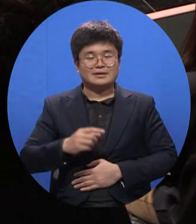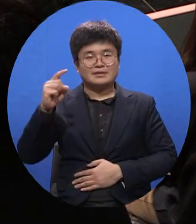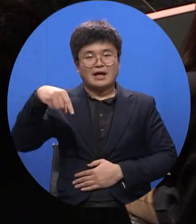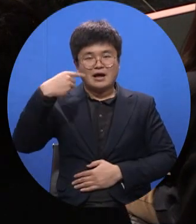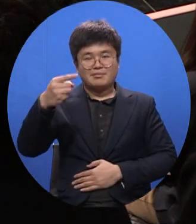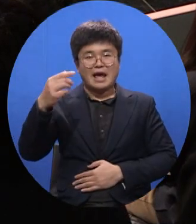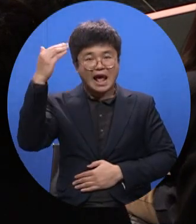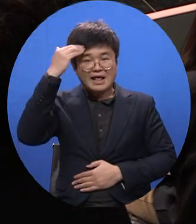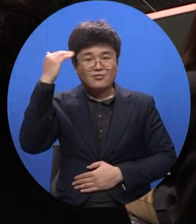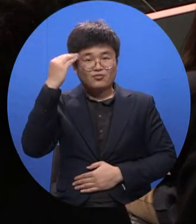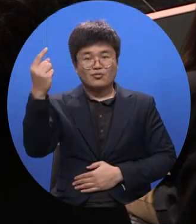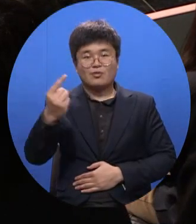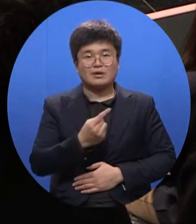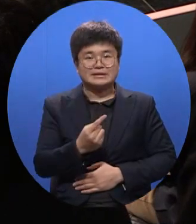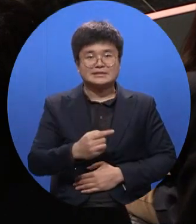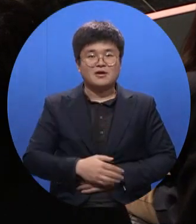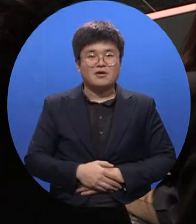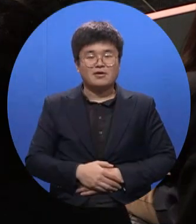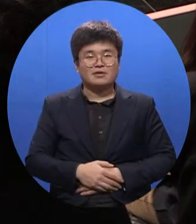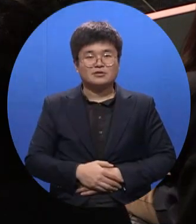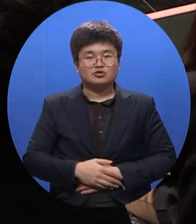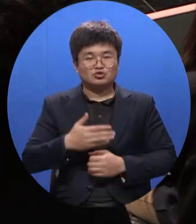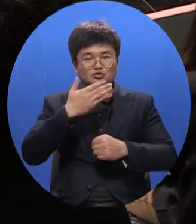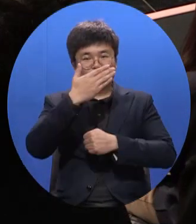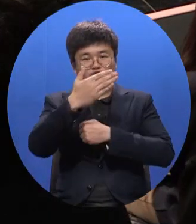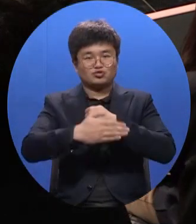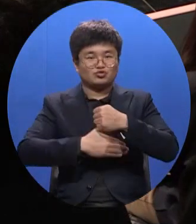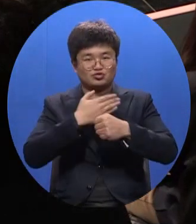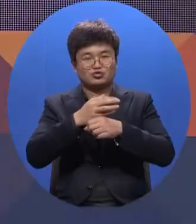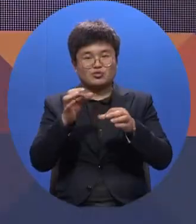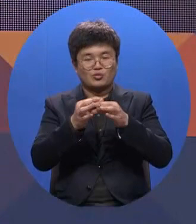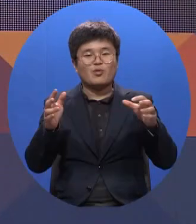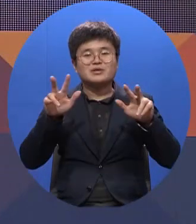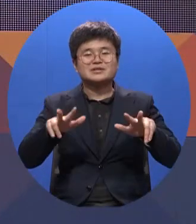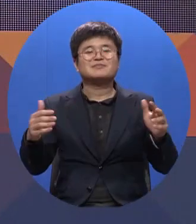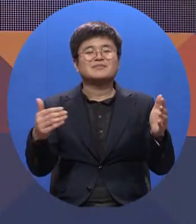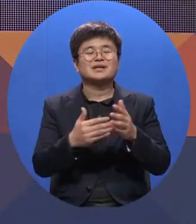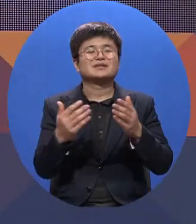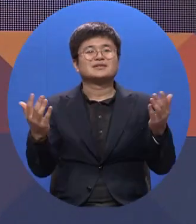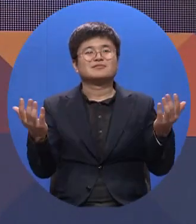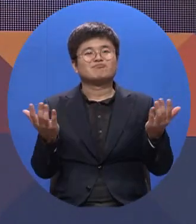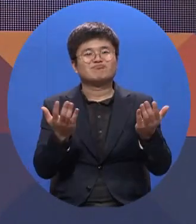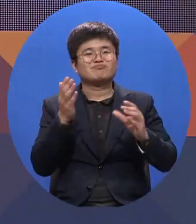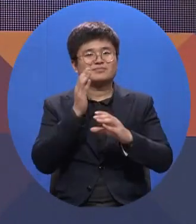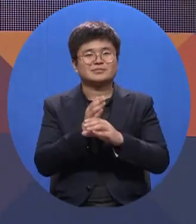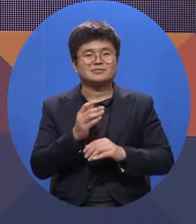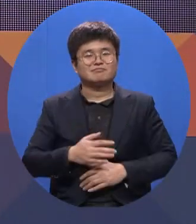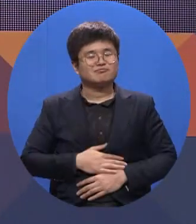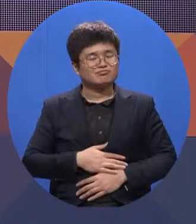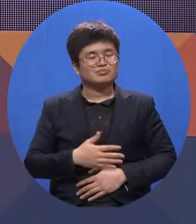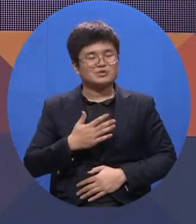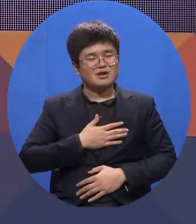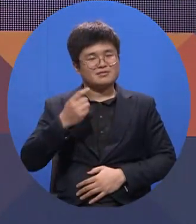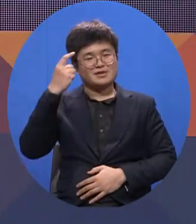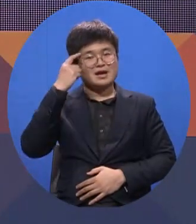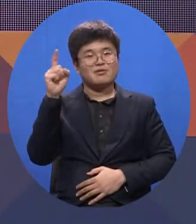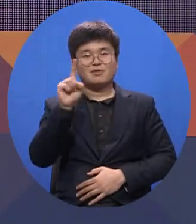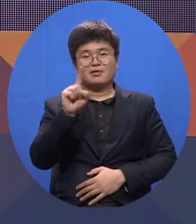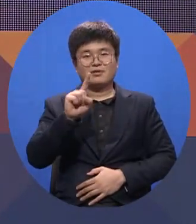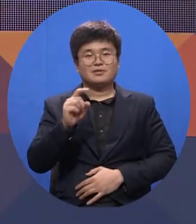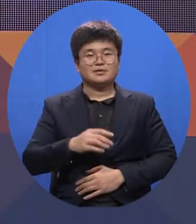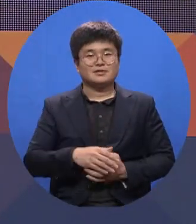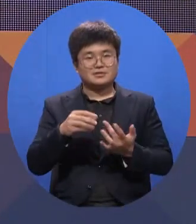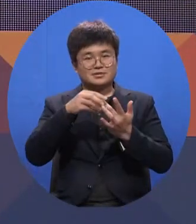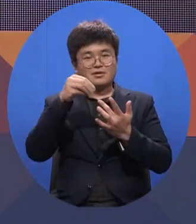구형 9년 동안 이렇게 있게 되었습니다 근데 저는 이렇게 생각해요 그러니까 선택을 할 때